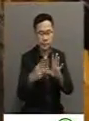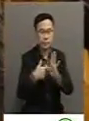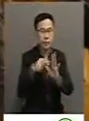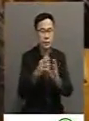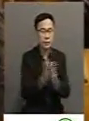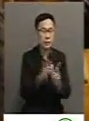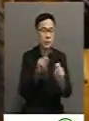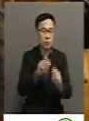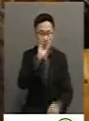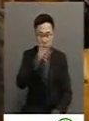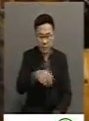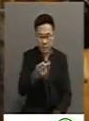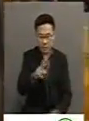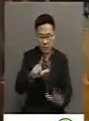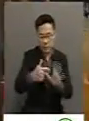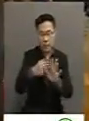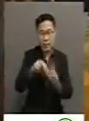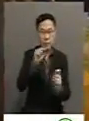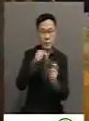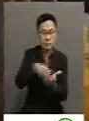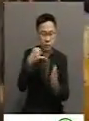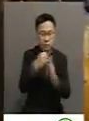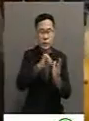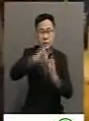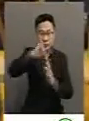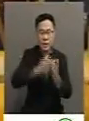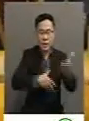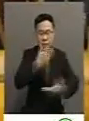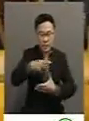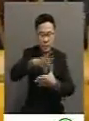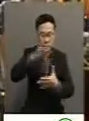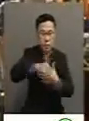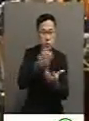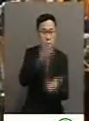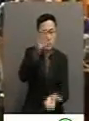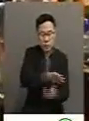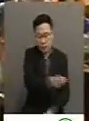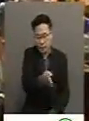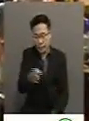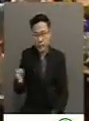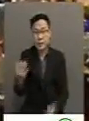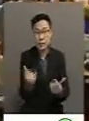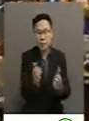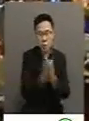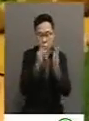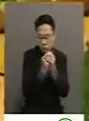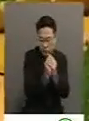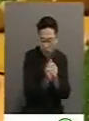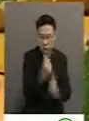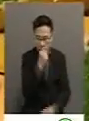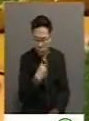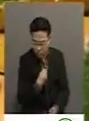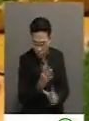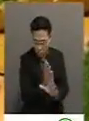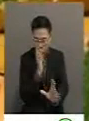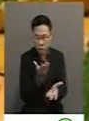ตำบลช้างคลานอำเภอเมืองที่เชียงใหม่นี่แหละค่ะเป็นร้านขายจระเข้ปิ้งนะคะนักท่องเที่ยวชาวจีนฝรั่งให้ความสนใจค่ะมาต่อแ